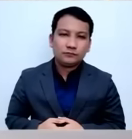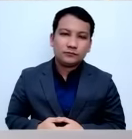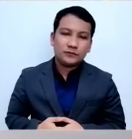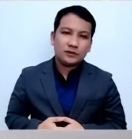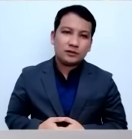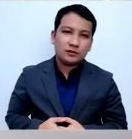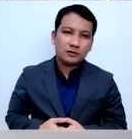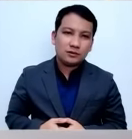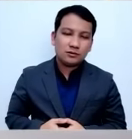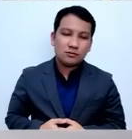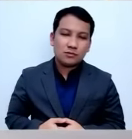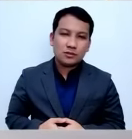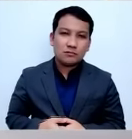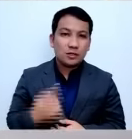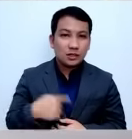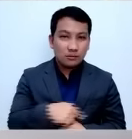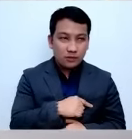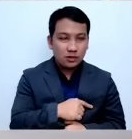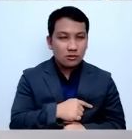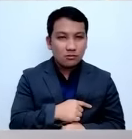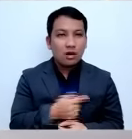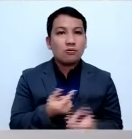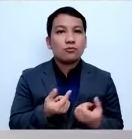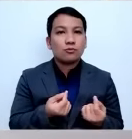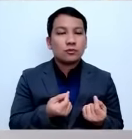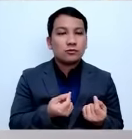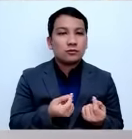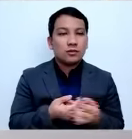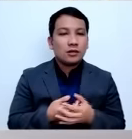we tried to come up with the